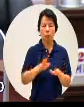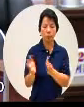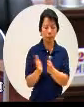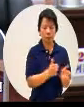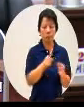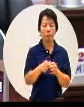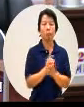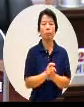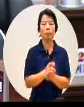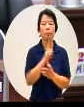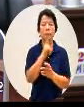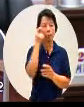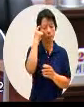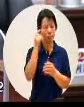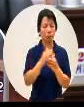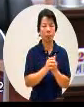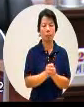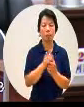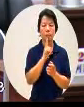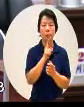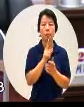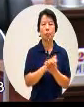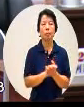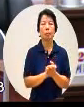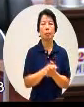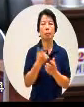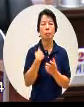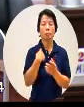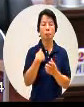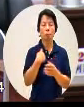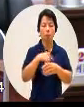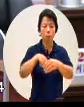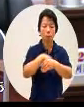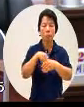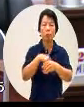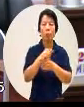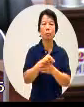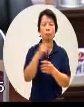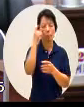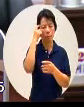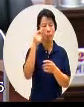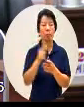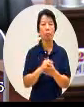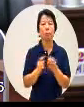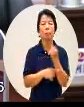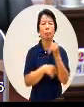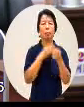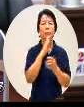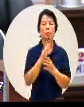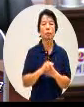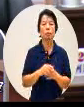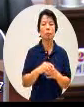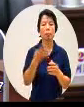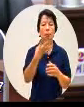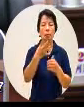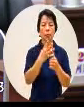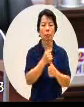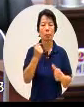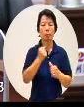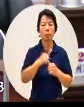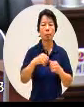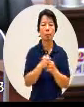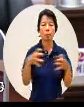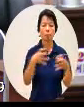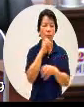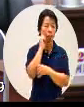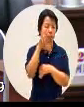部分我核心的理念跟是四聲共融永續高雄然後